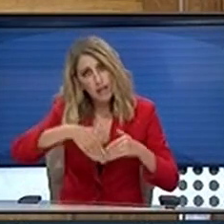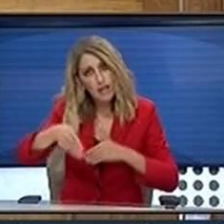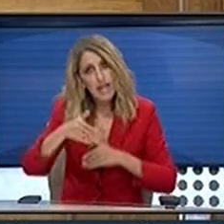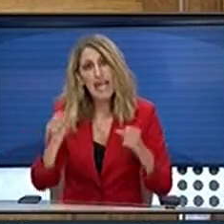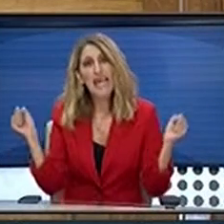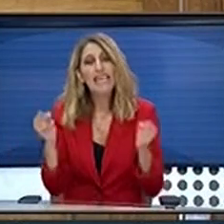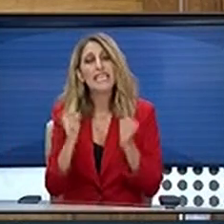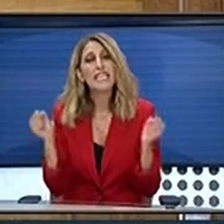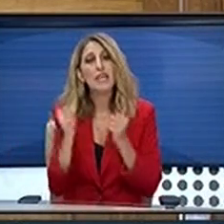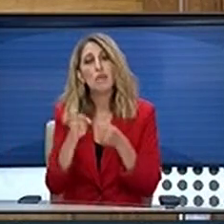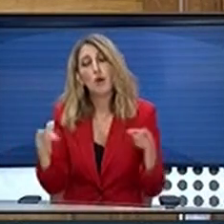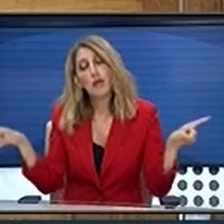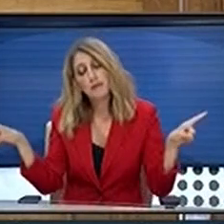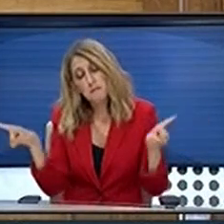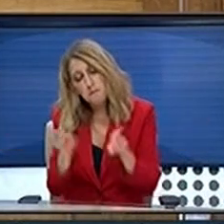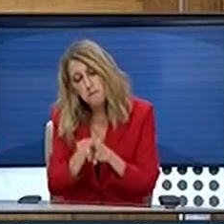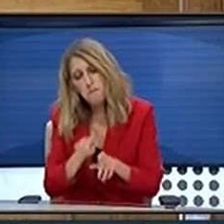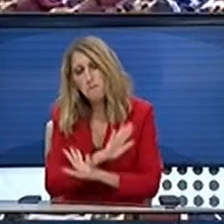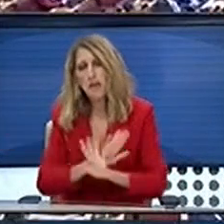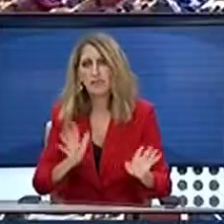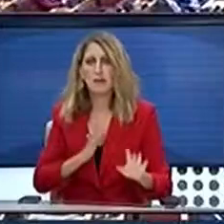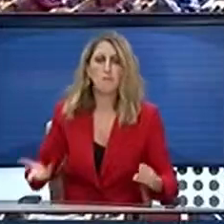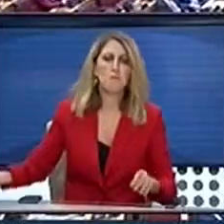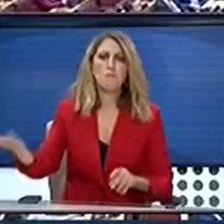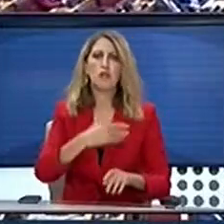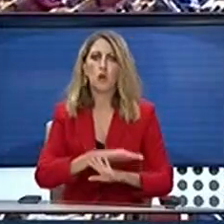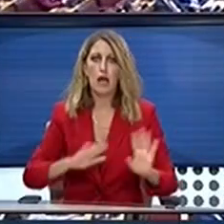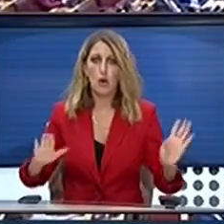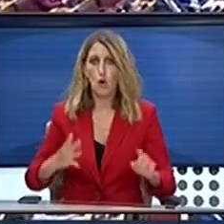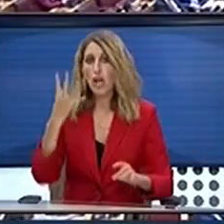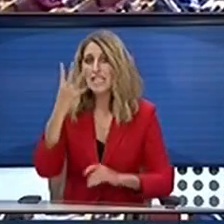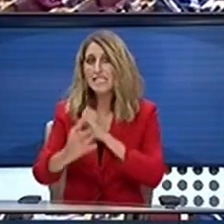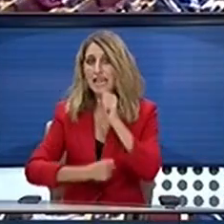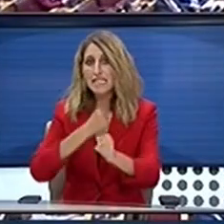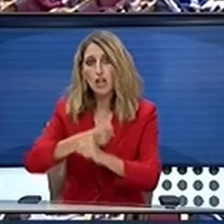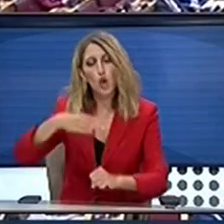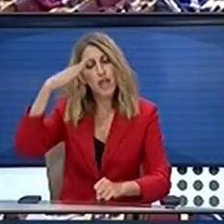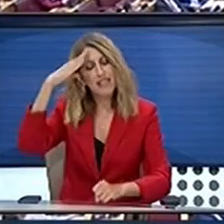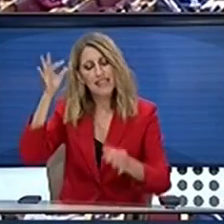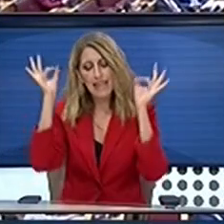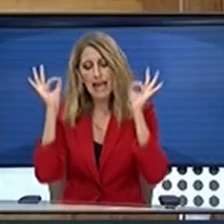ευθύνη που μου ανέθεσε ο ελληνικός λαός. Και στο τέλος της τετραετίας θα έρθουμε να αναμετρηθούμε. Και